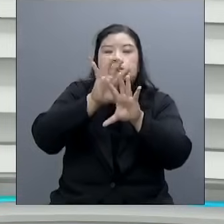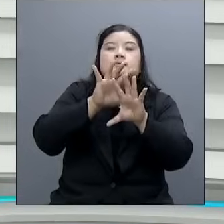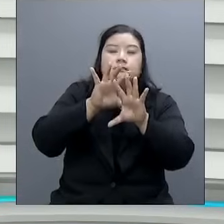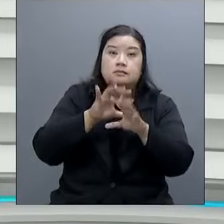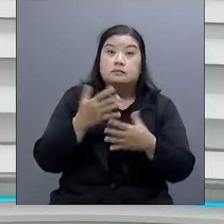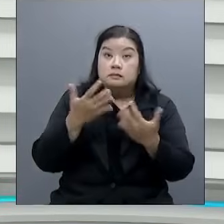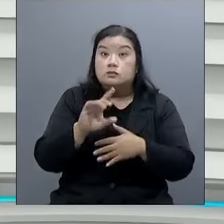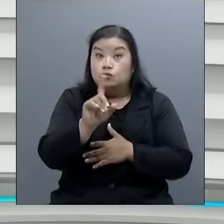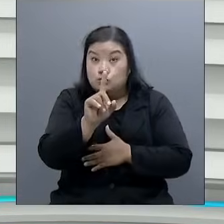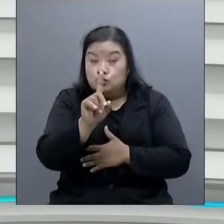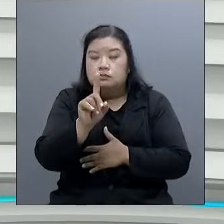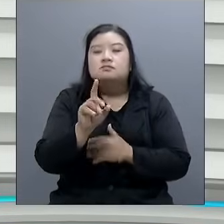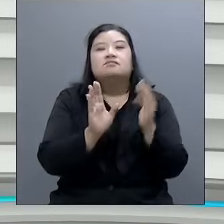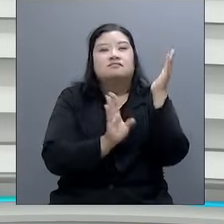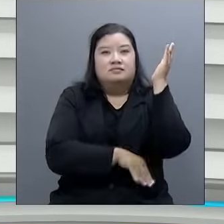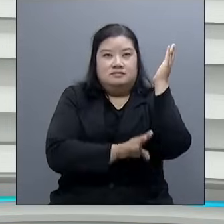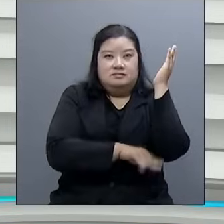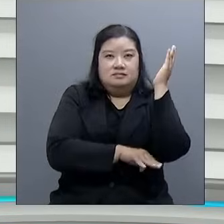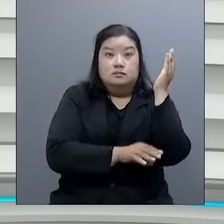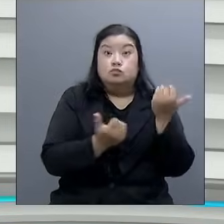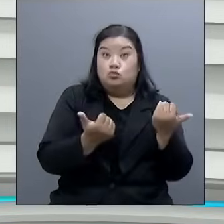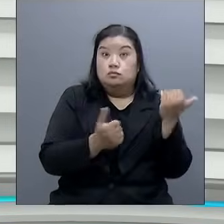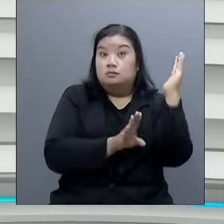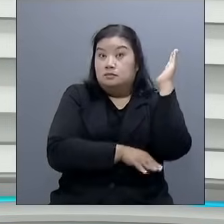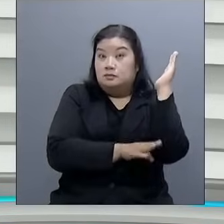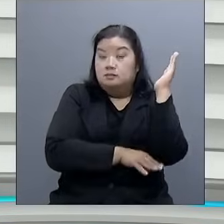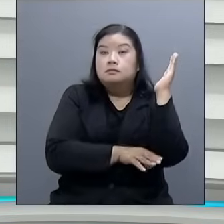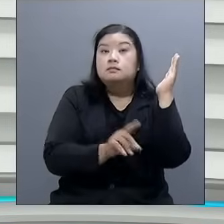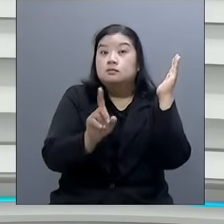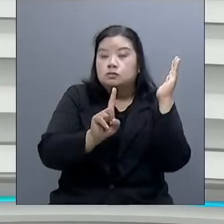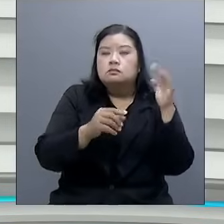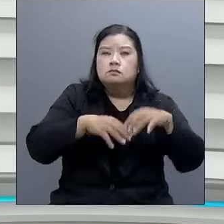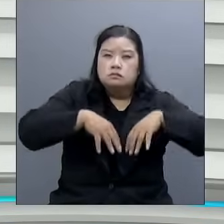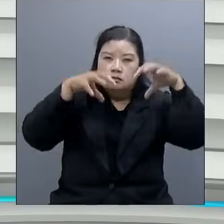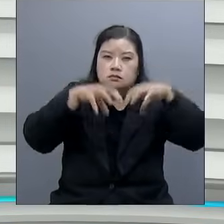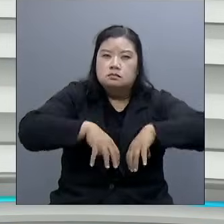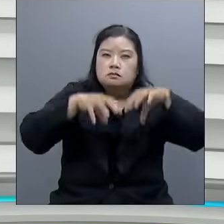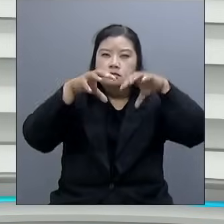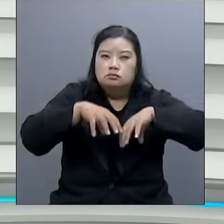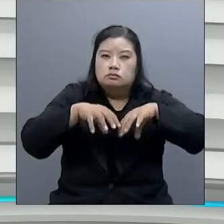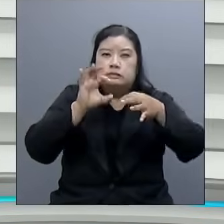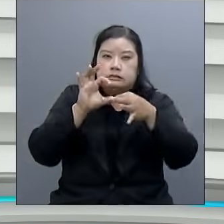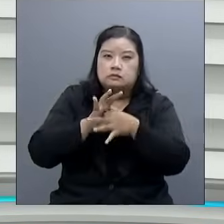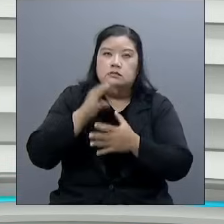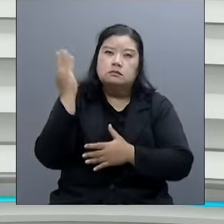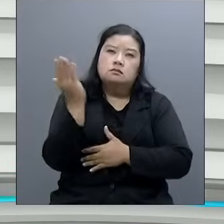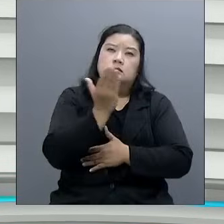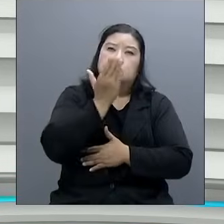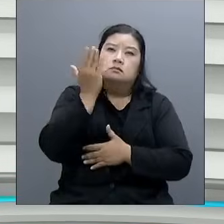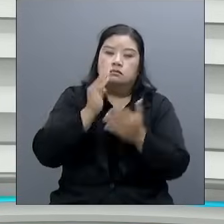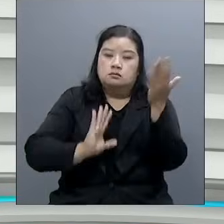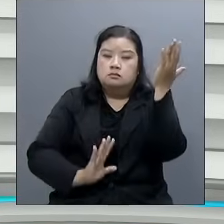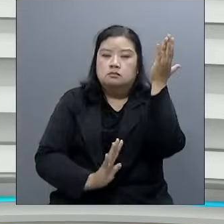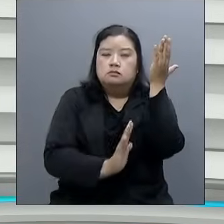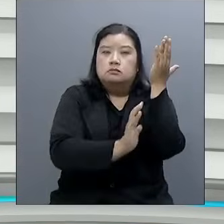ำหรับบริเวณพื้นที่ภาคใต้นะคะระยะนี้ภาคใต้ตอนล่างก็ยังคงมีฝนตกหนักเนื่องจากกระแสลมมรสุมตะวันออกเฉียงเหนือที่พัดเข้ามาป